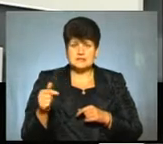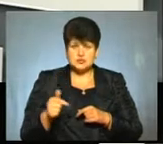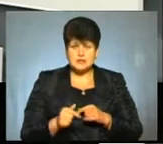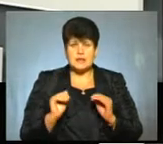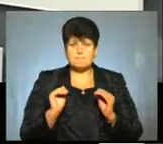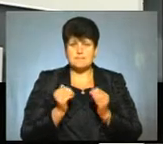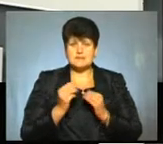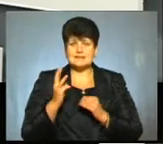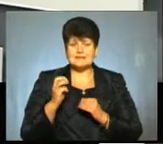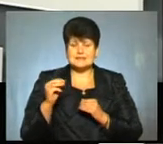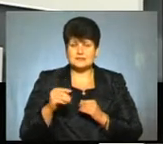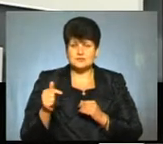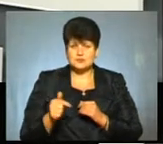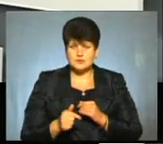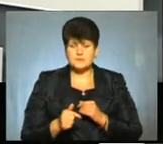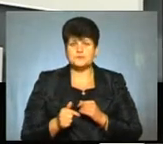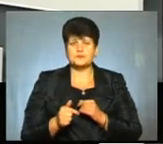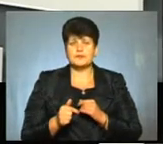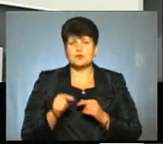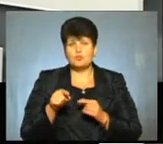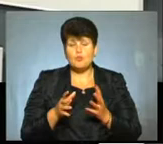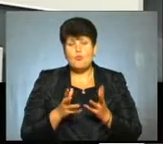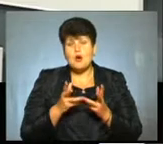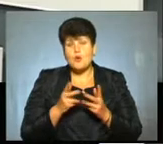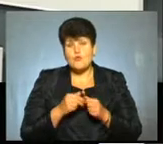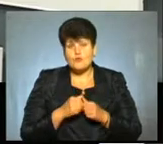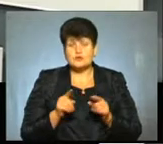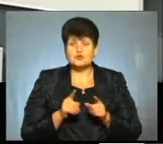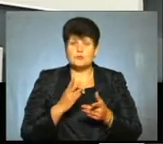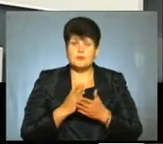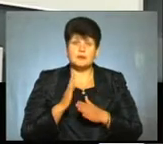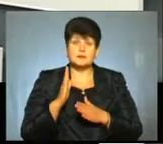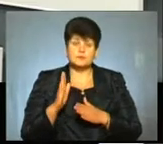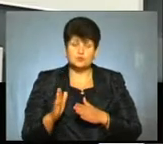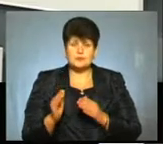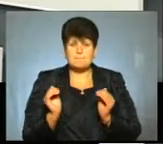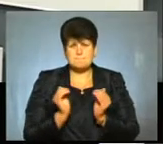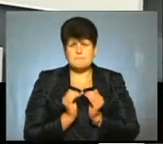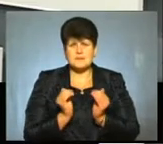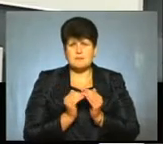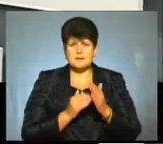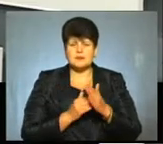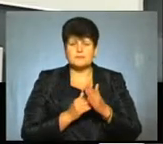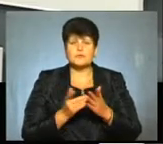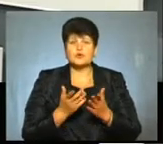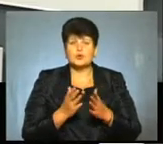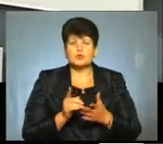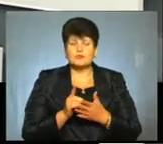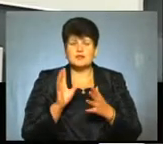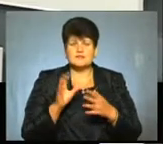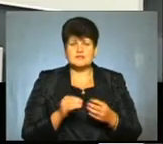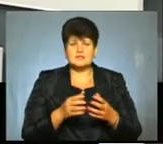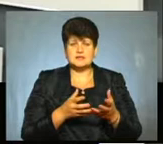1 450 000 гривень, на малі це 300 000 гривень. І тому порахували, що має бути все ж таки якийсь мінімальний бар'єр, до якого повинні